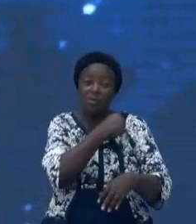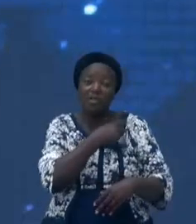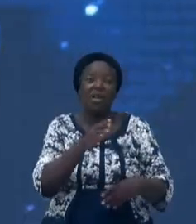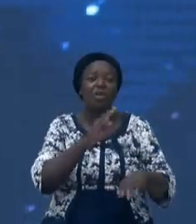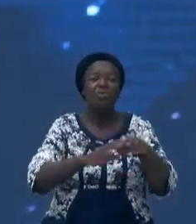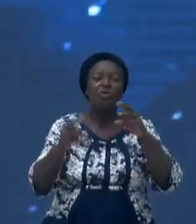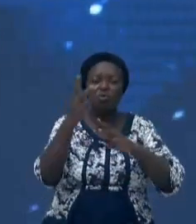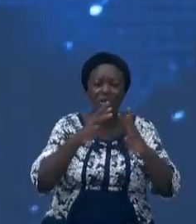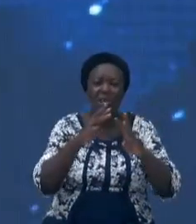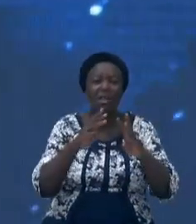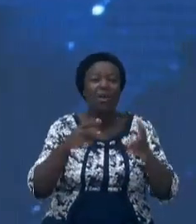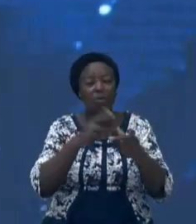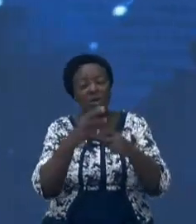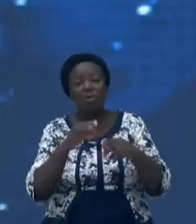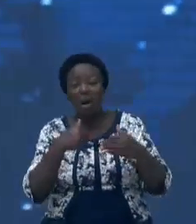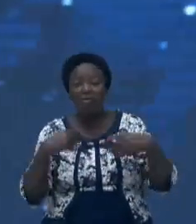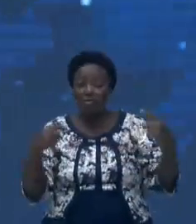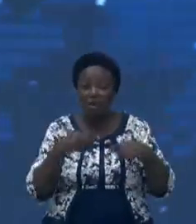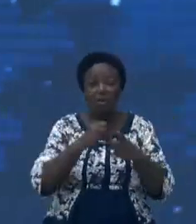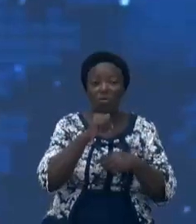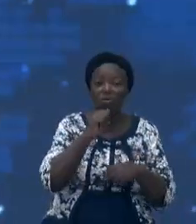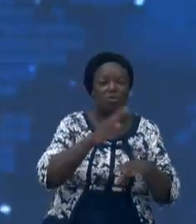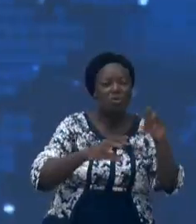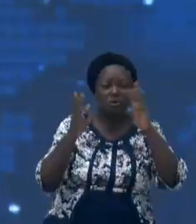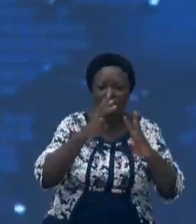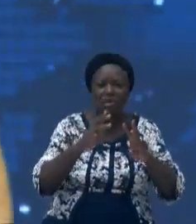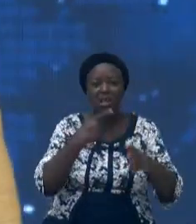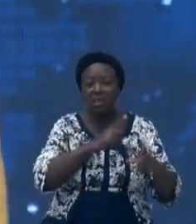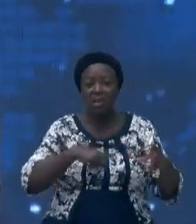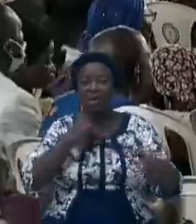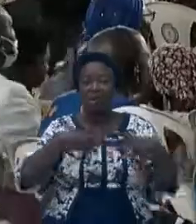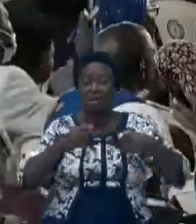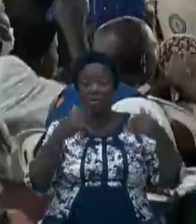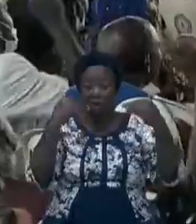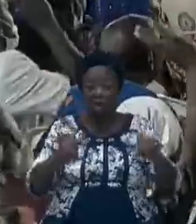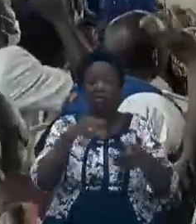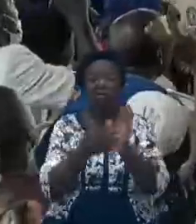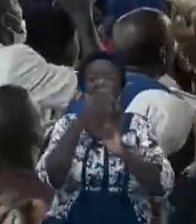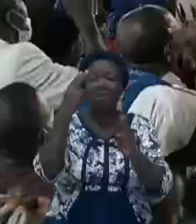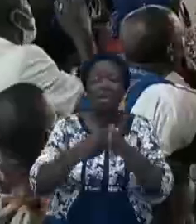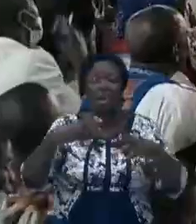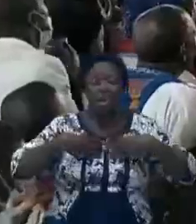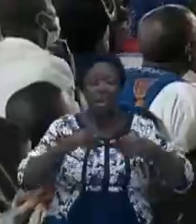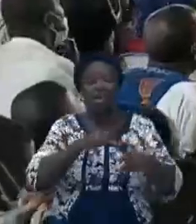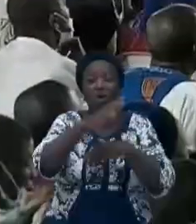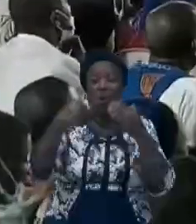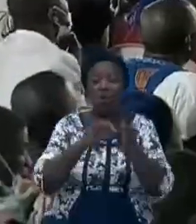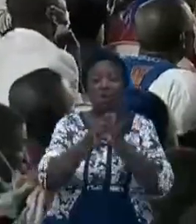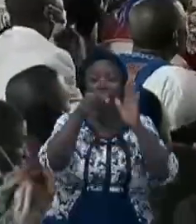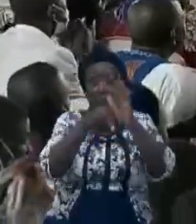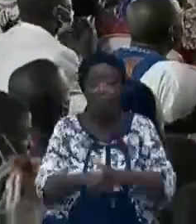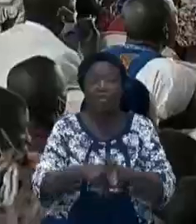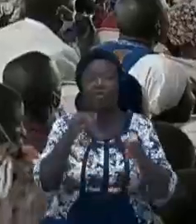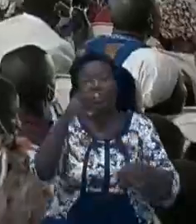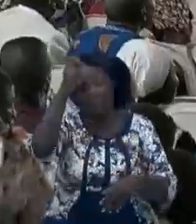atroce le seigneur vient vers toi maintenant et pas tous tuer au nom de jésus guérit à tous ceux